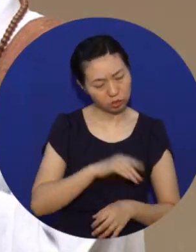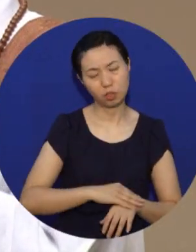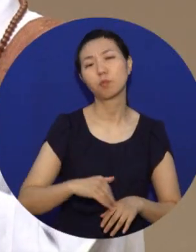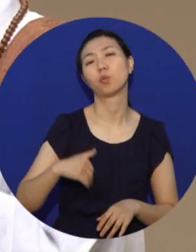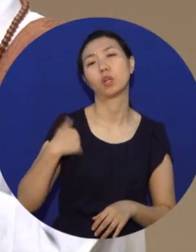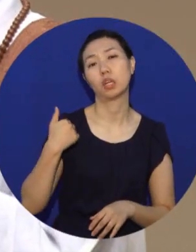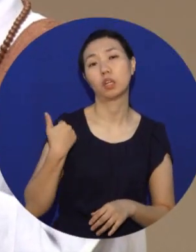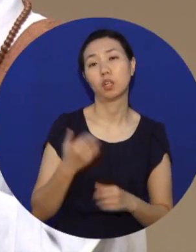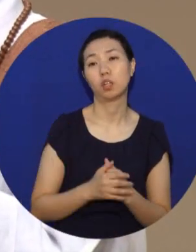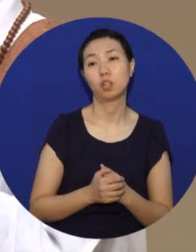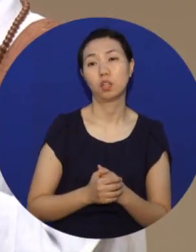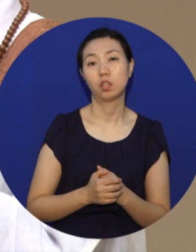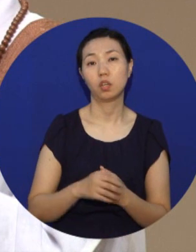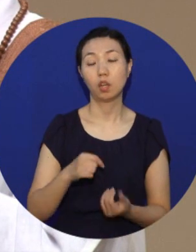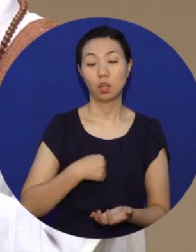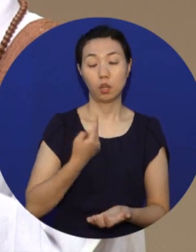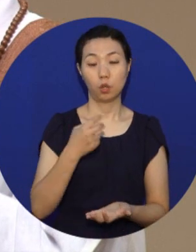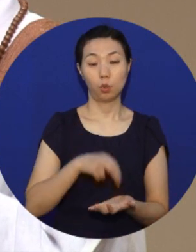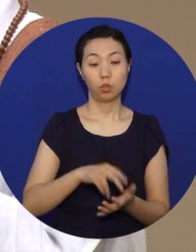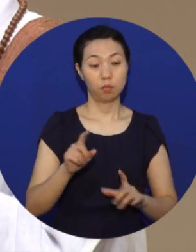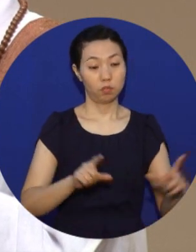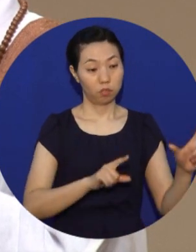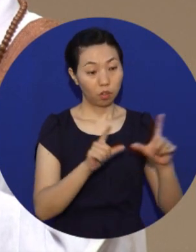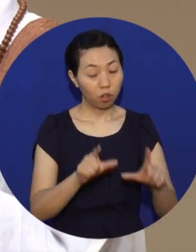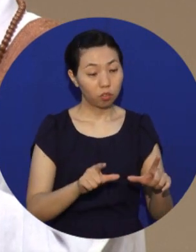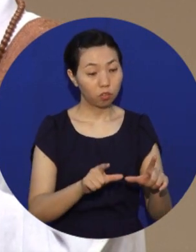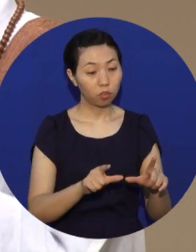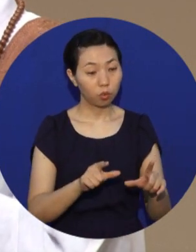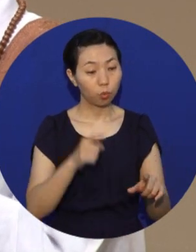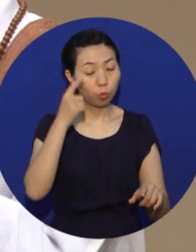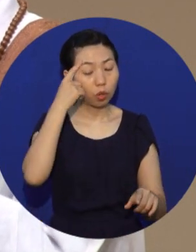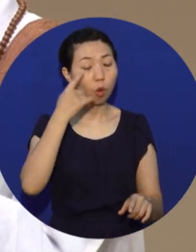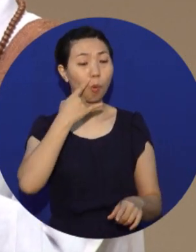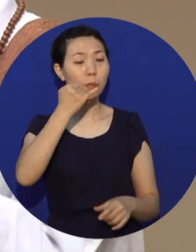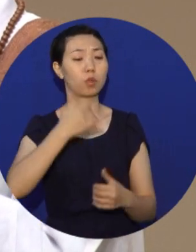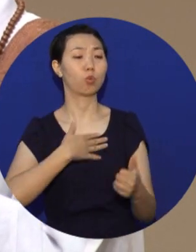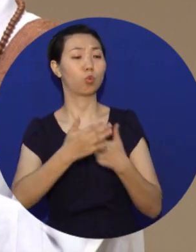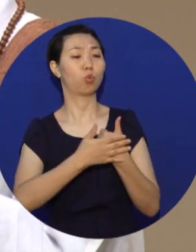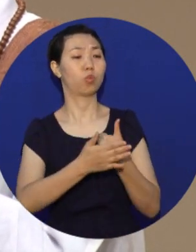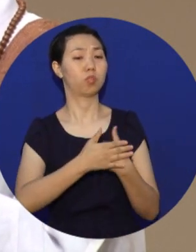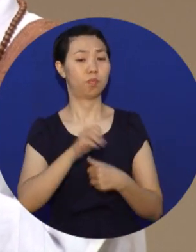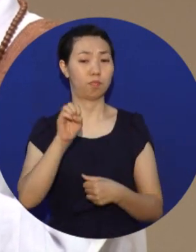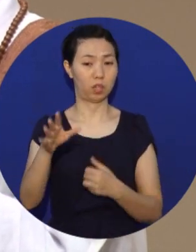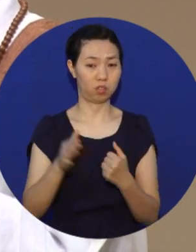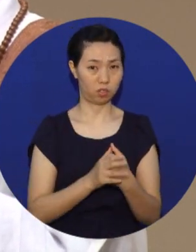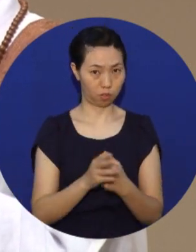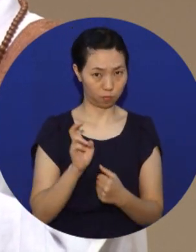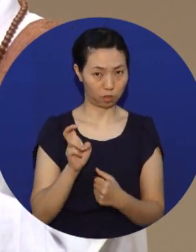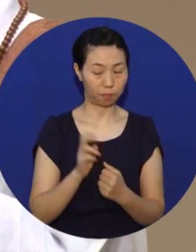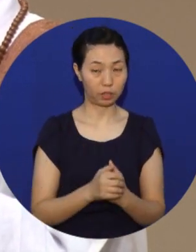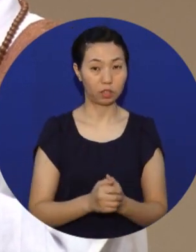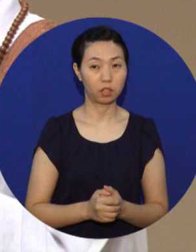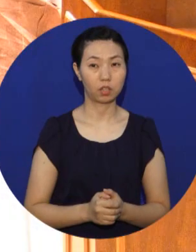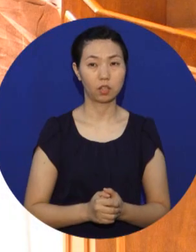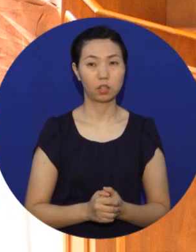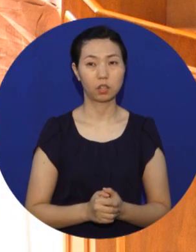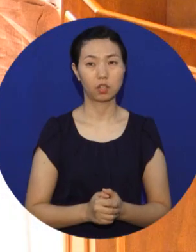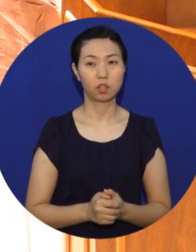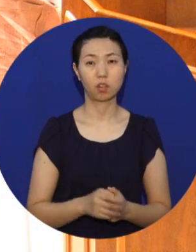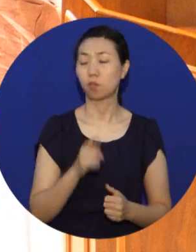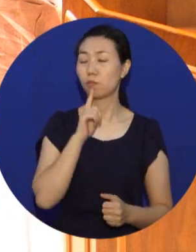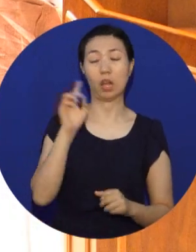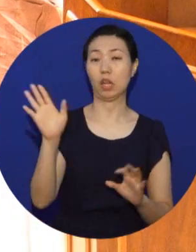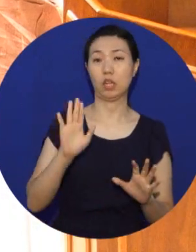독립적으로 사는 삶인데 왜 어머니가 힘들어하세요? 자기가 어머니한테 뭘 도와달라니까 힘들어하지. 그런 말 안 하고